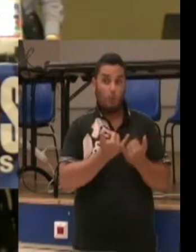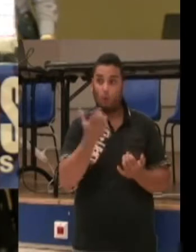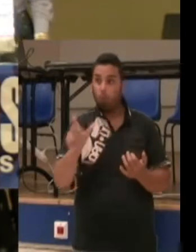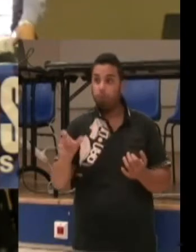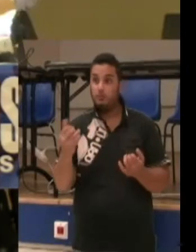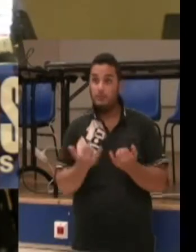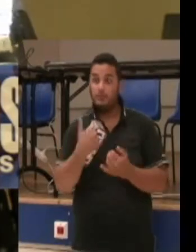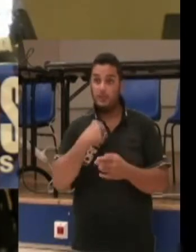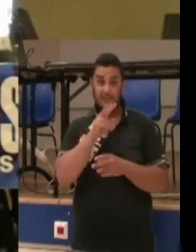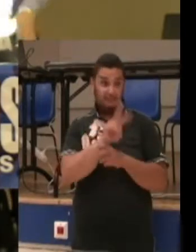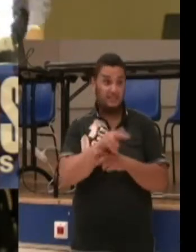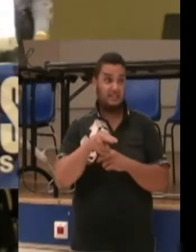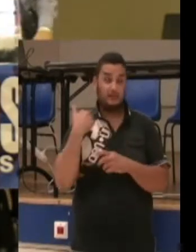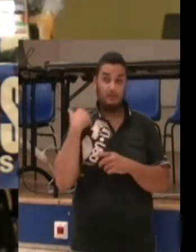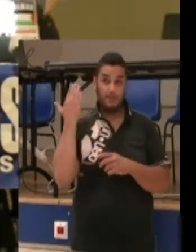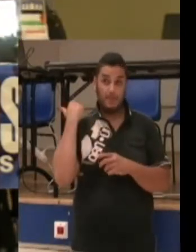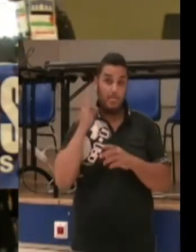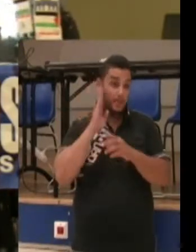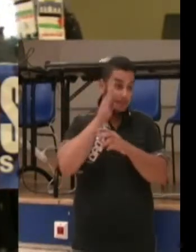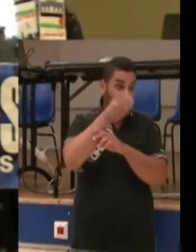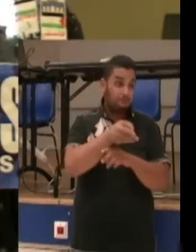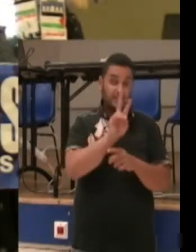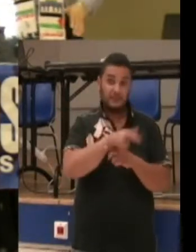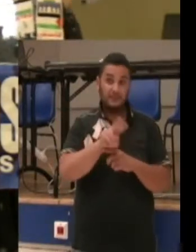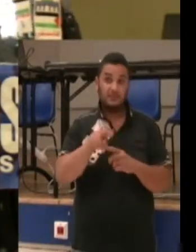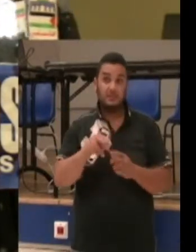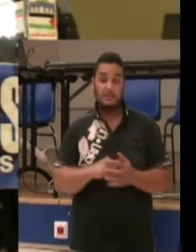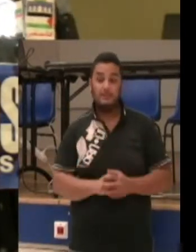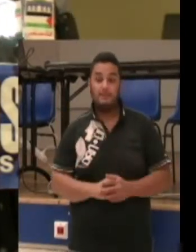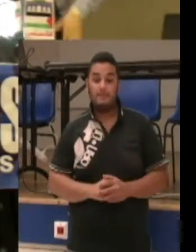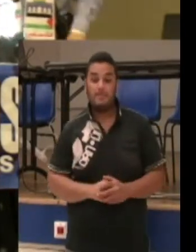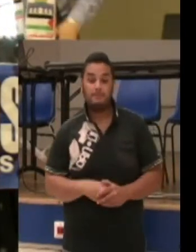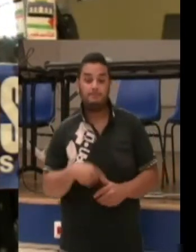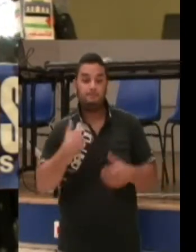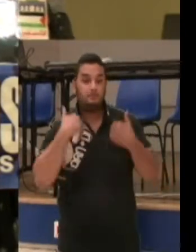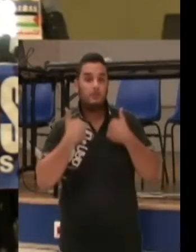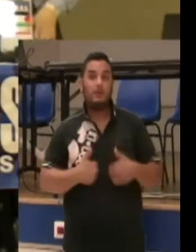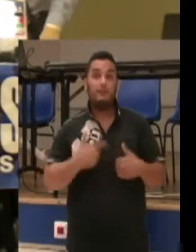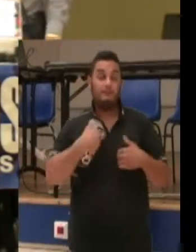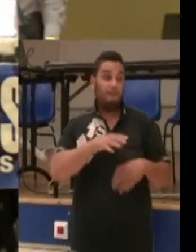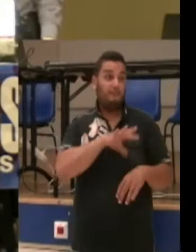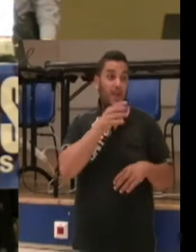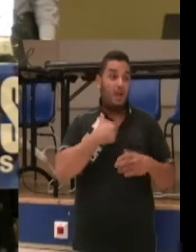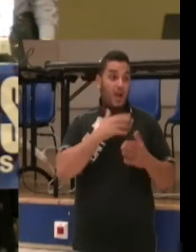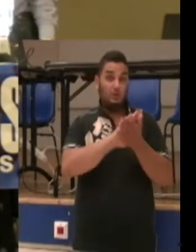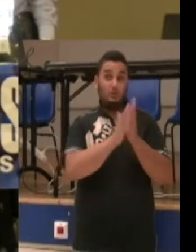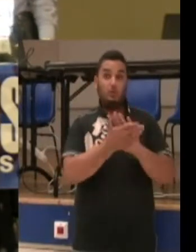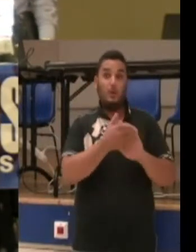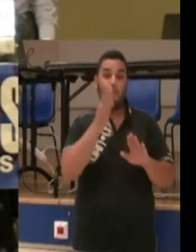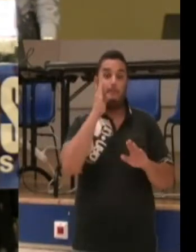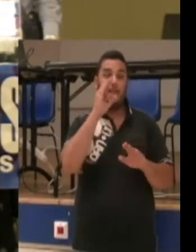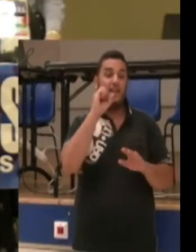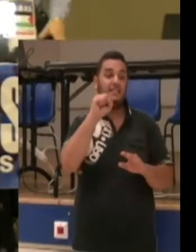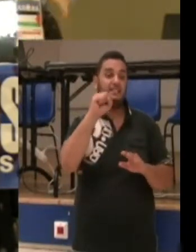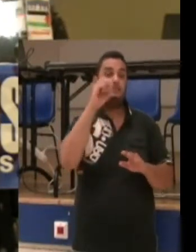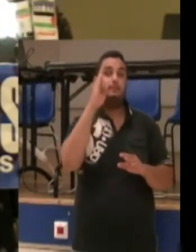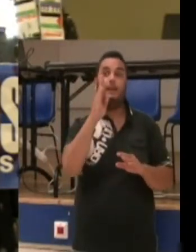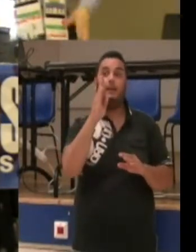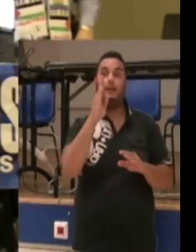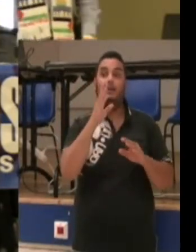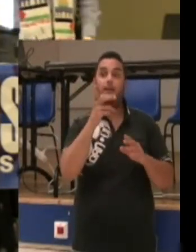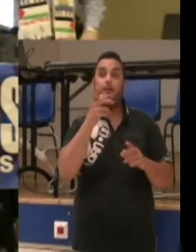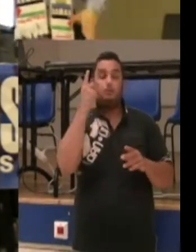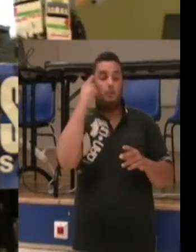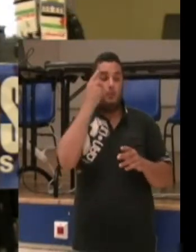J'ai visité, et je suis un des fondateurs, alhamdoulilah, je suis très fier de cette association CBSP, Comité de Bienfaisance et de Secours